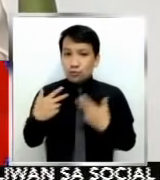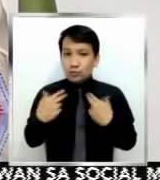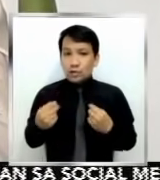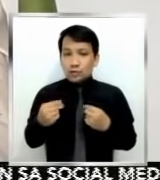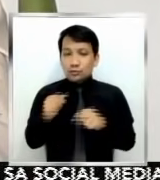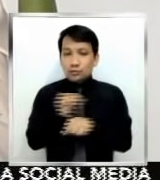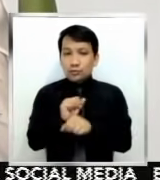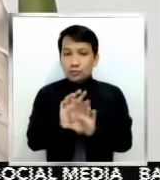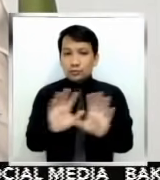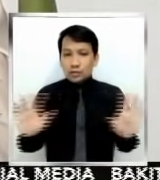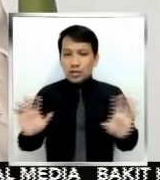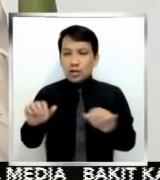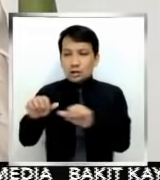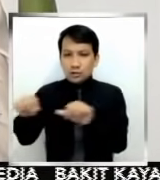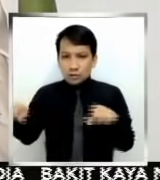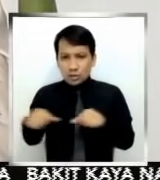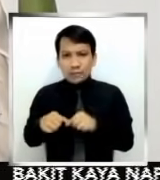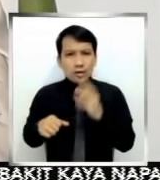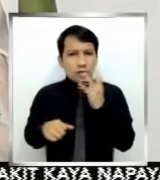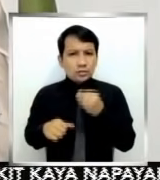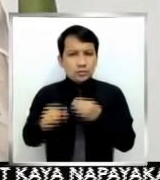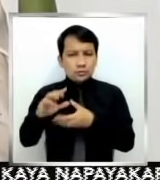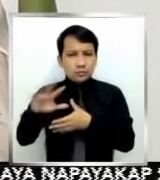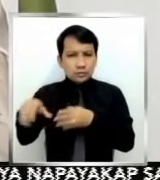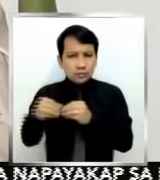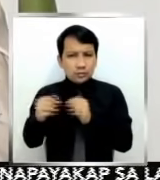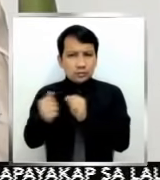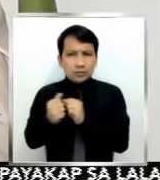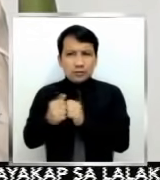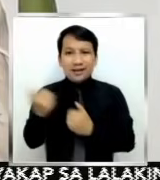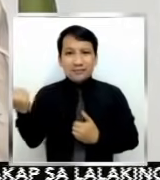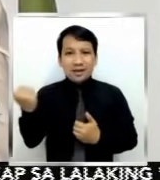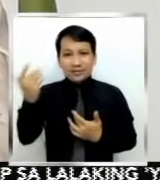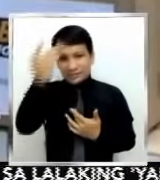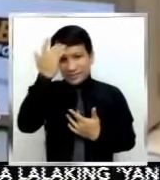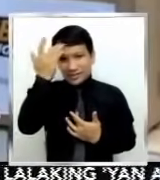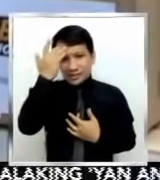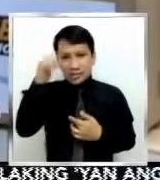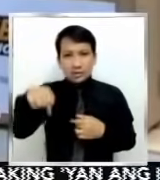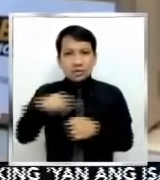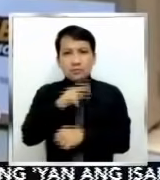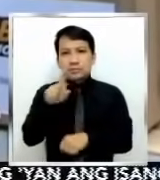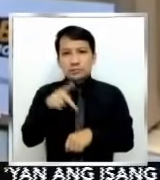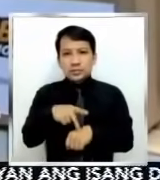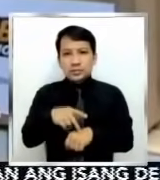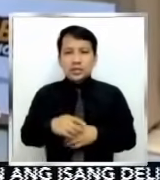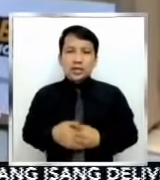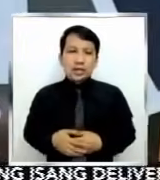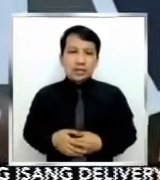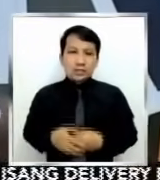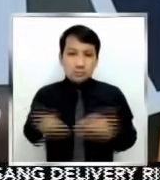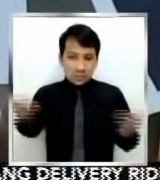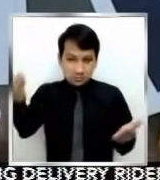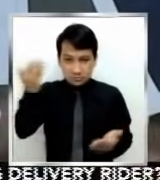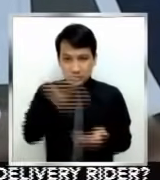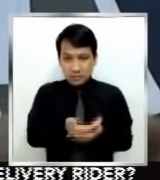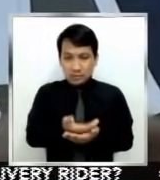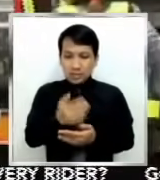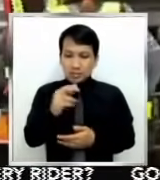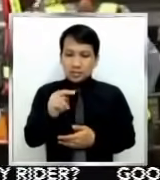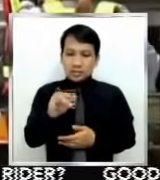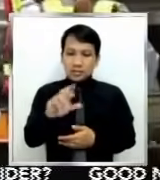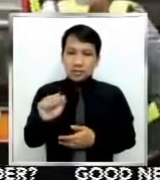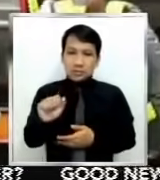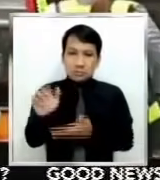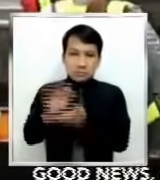elderly, and those persons with comorbidities in the Philippines. Paglapag sa NAIA-3, dinisinfect ang mga cargo